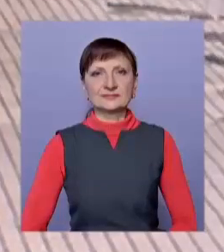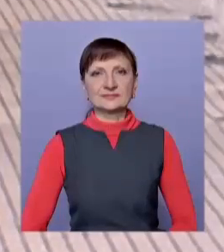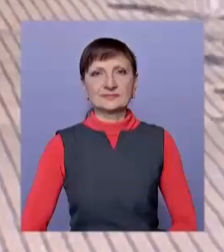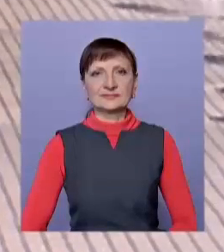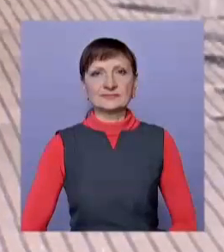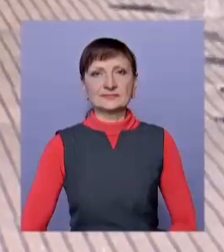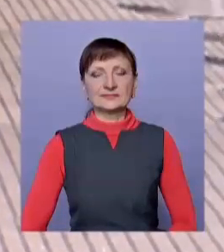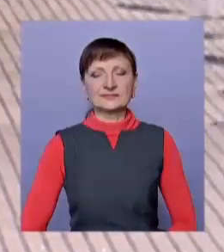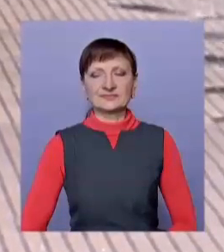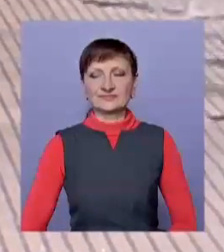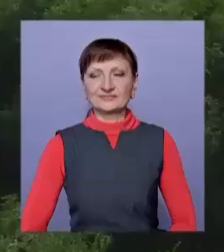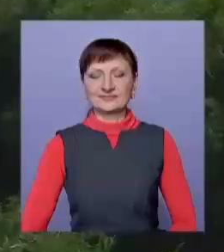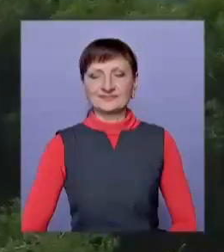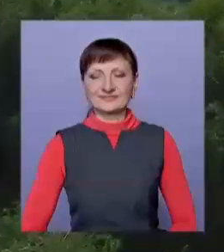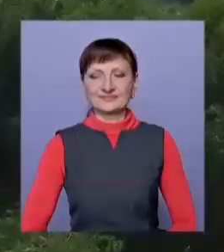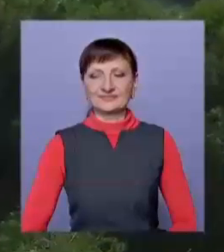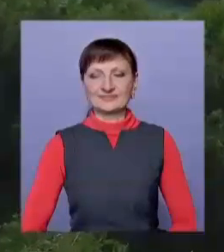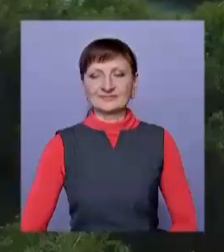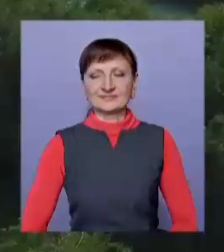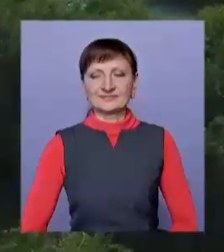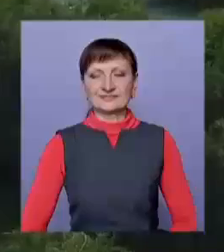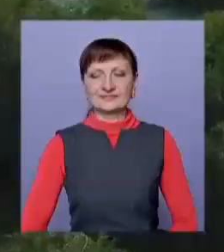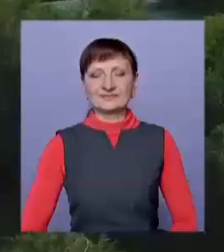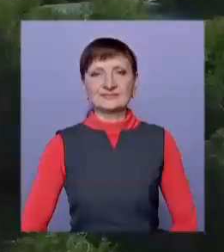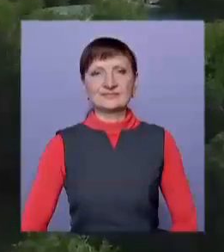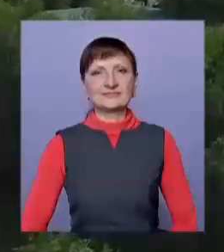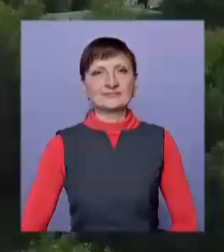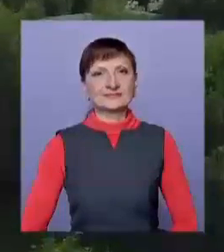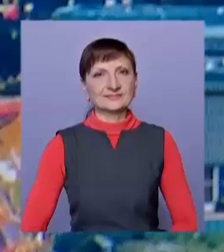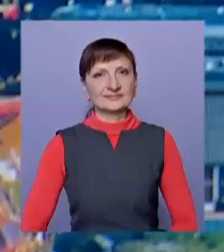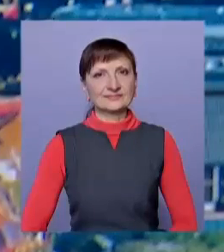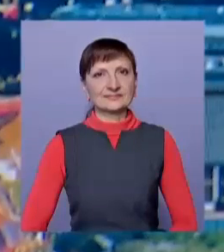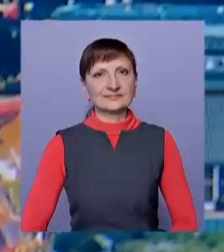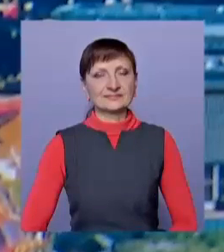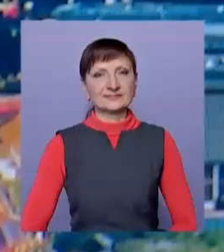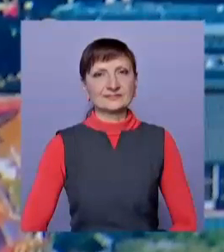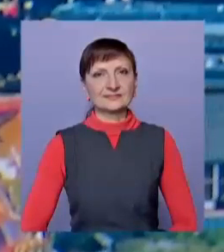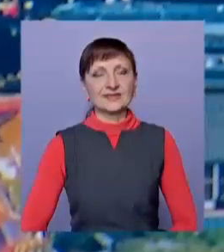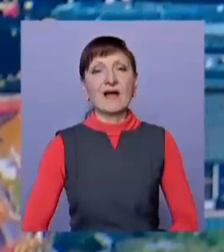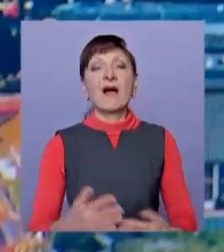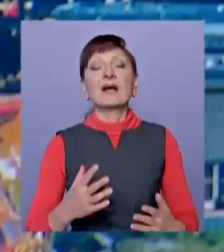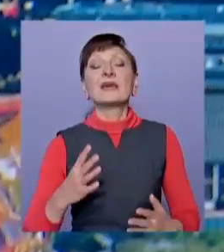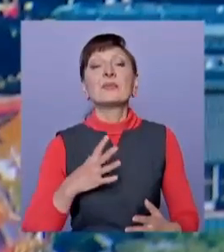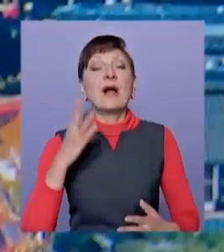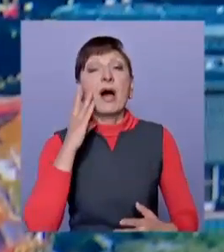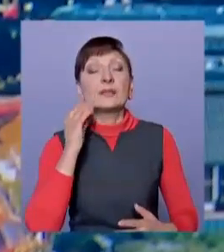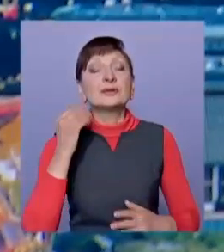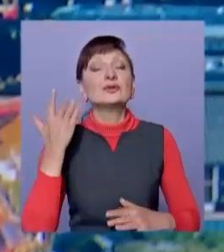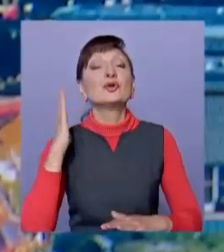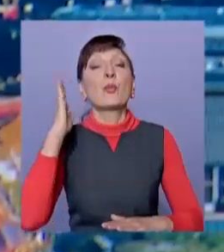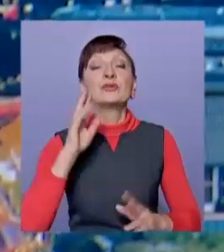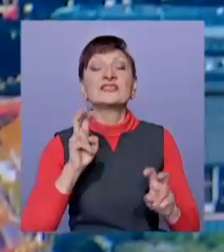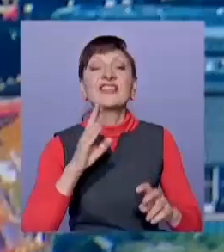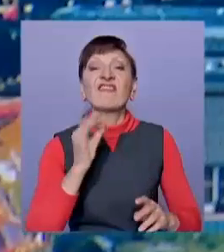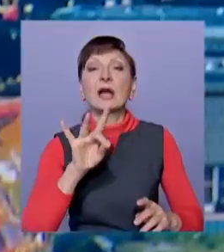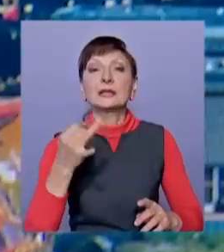Салтанат Шаурай, Рашид Шукуралиев, Влад Шишко и Нуржан Уразбеков. Телеканал Алматы. Каким был Алматы, еще будучи верным,